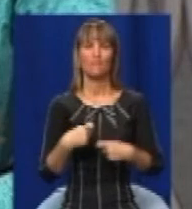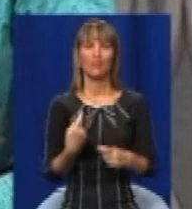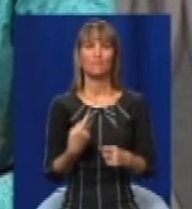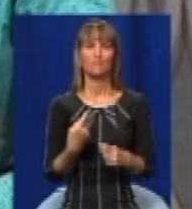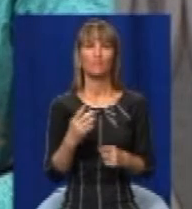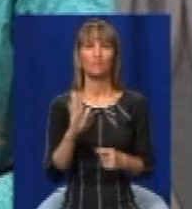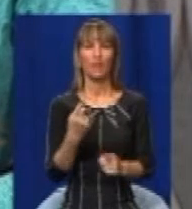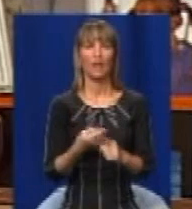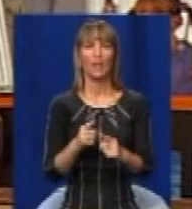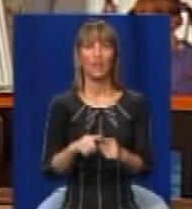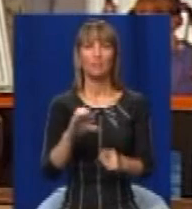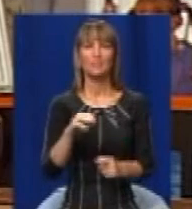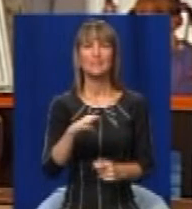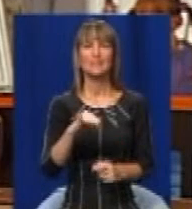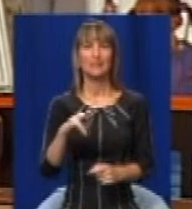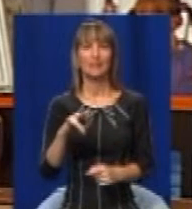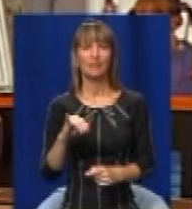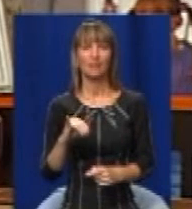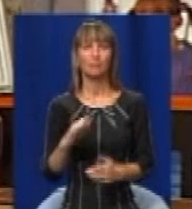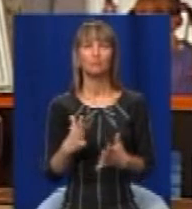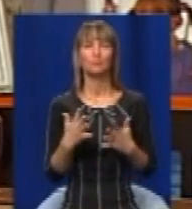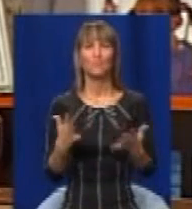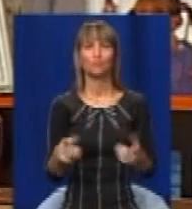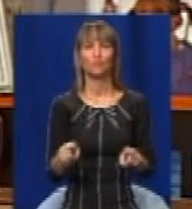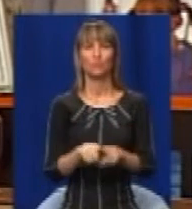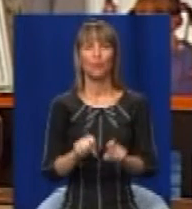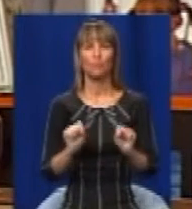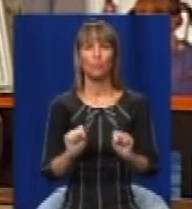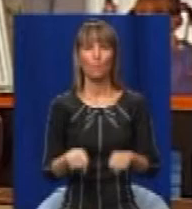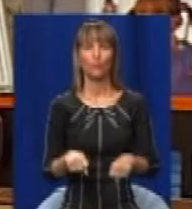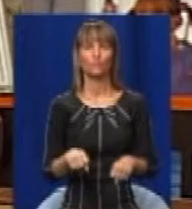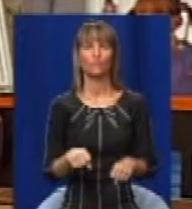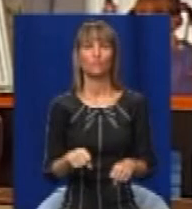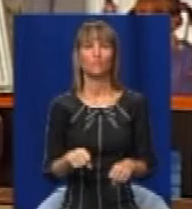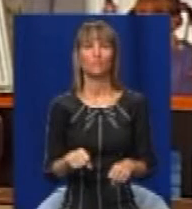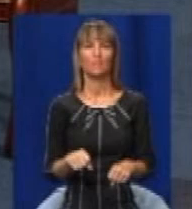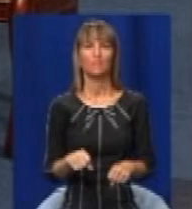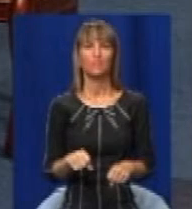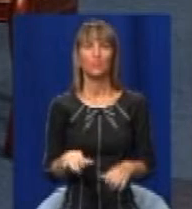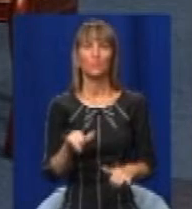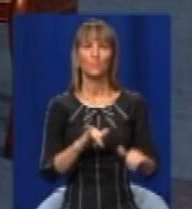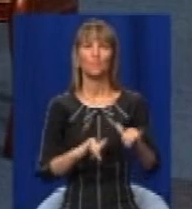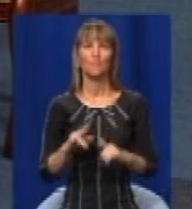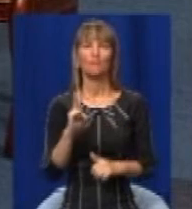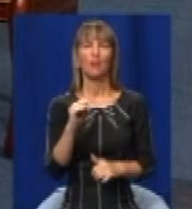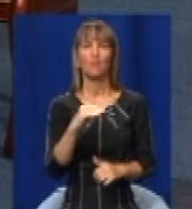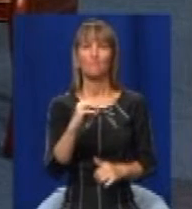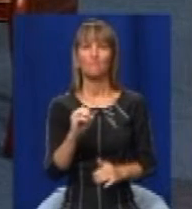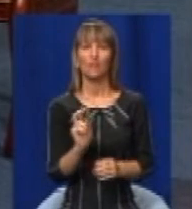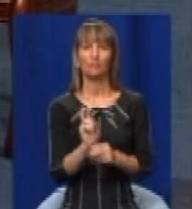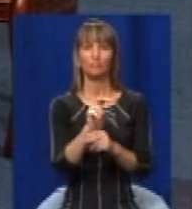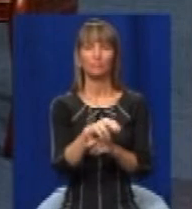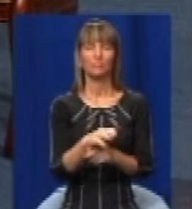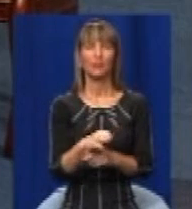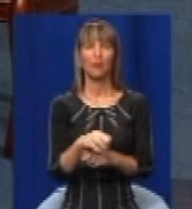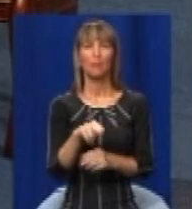стилі casual? Ну, більше так можна на куди-небудь в кафе сходити, в